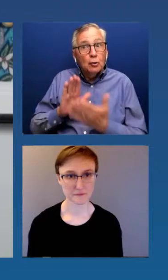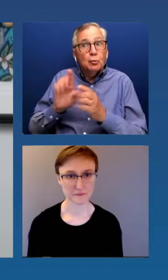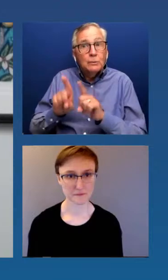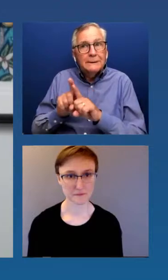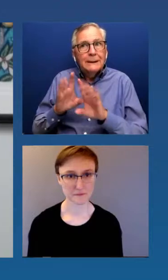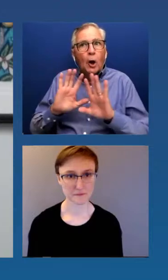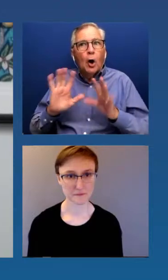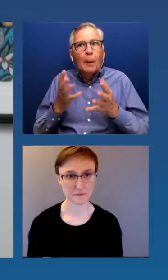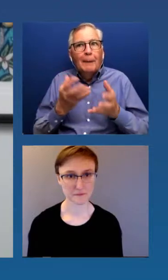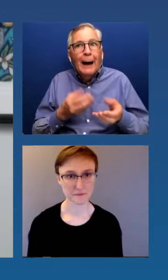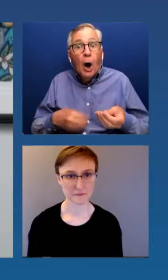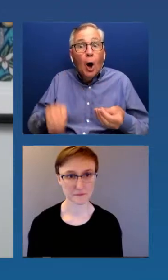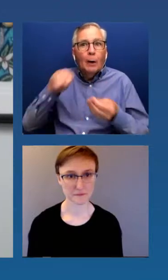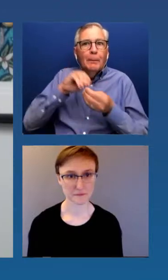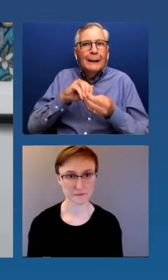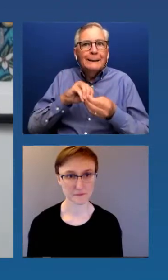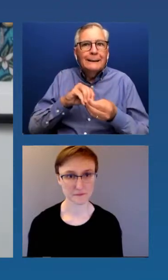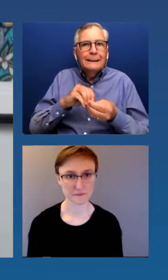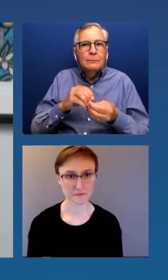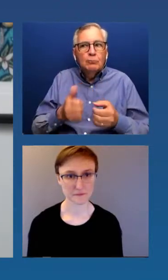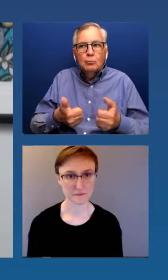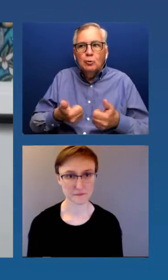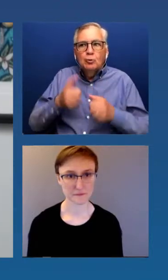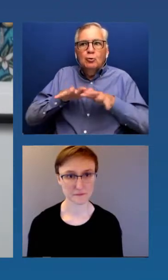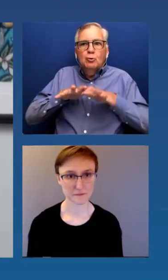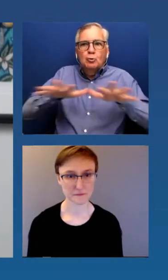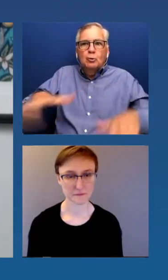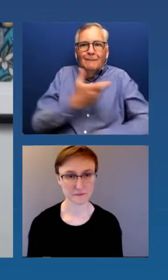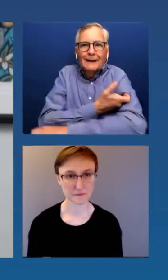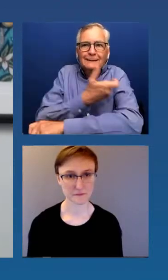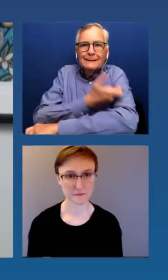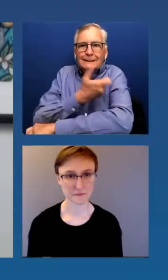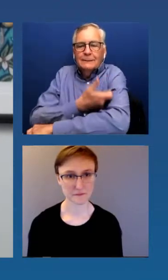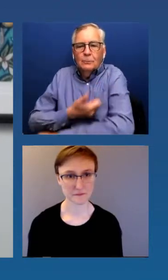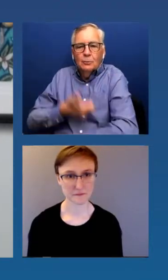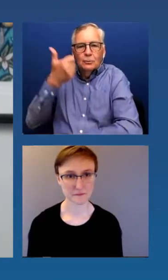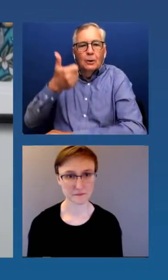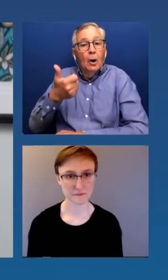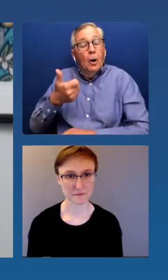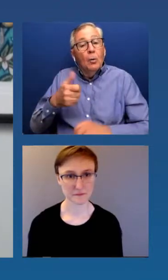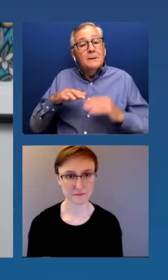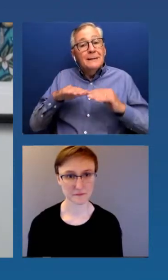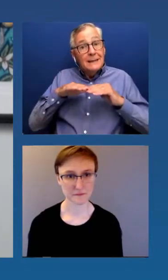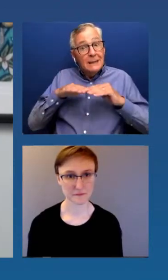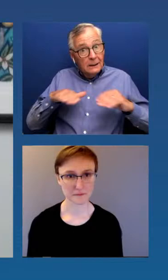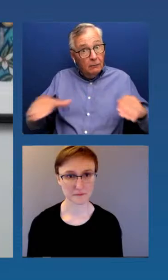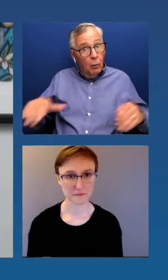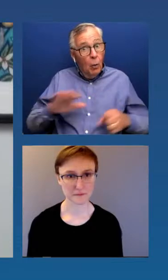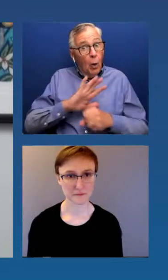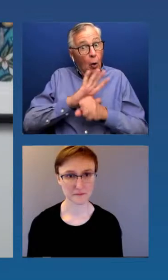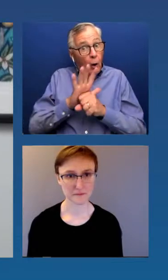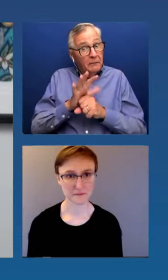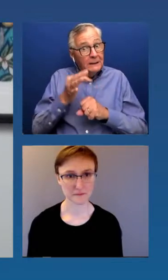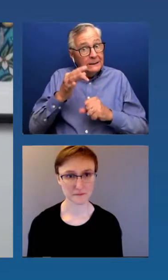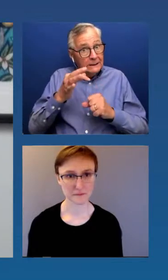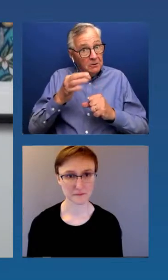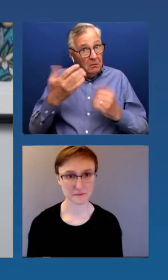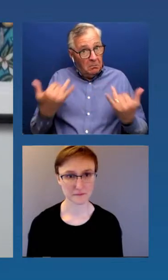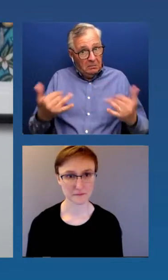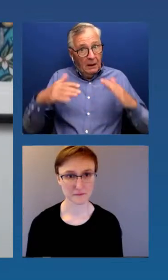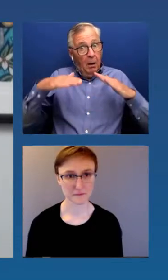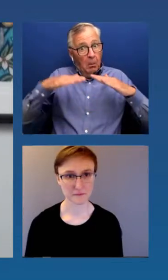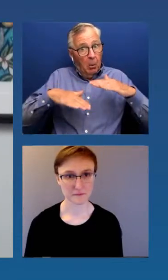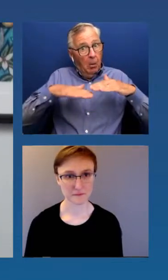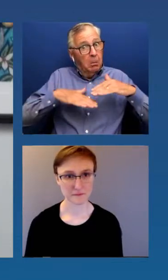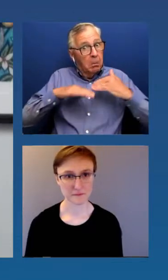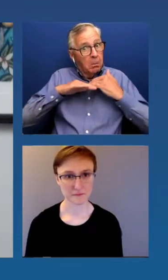d'augmenter le taux de vaccination. Et maintenant, le niveau de COVID-19 dans notre communauté est bas.